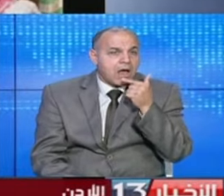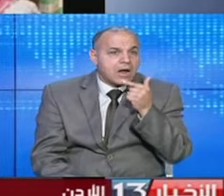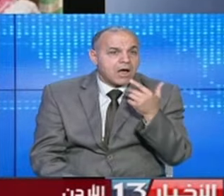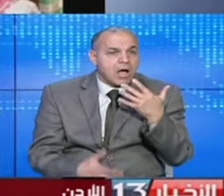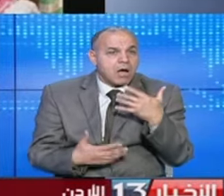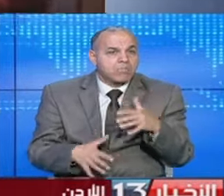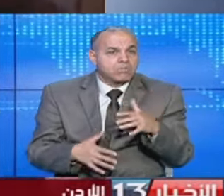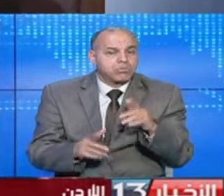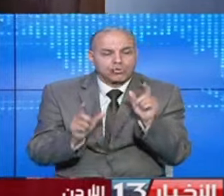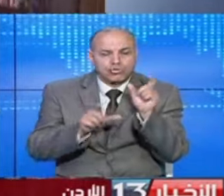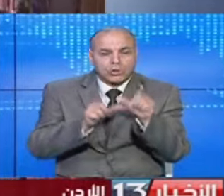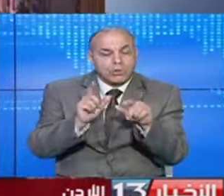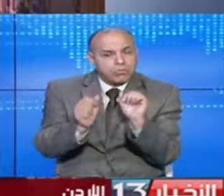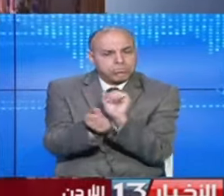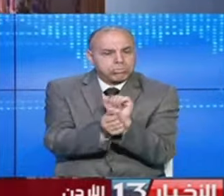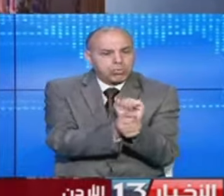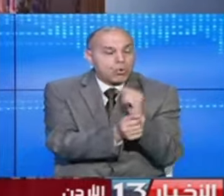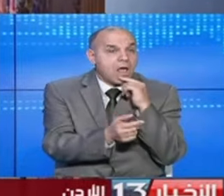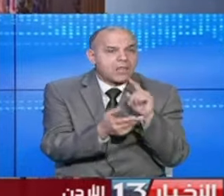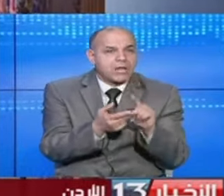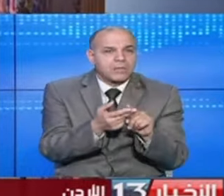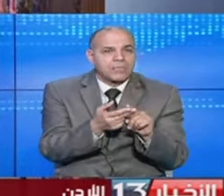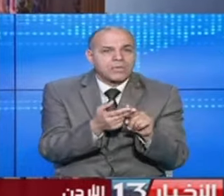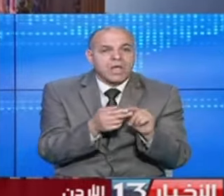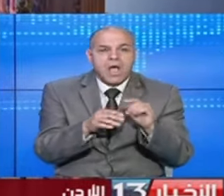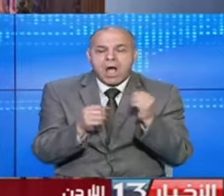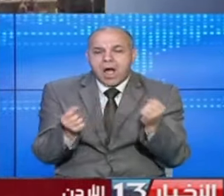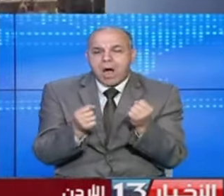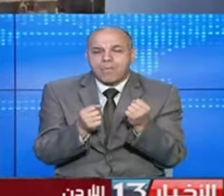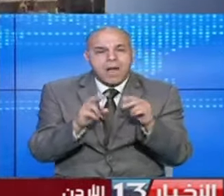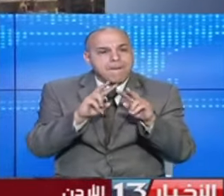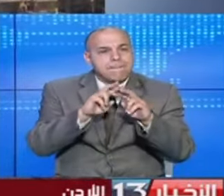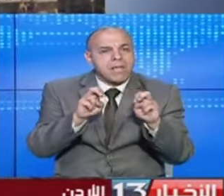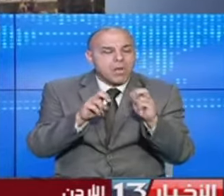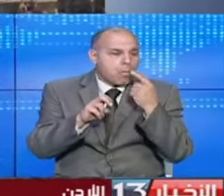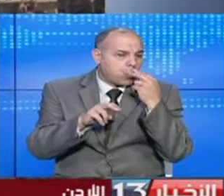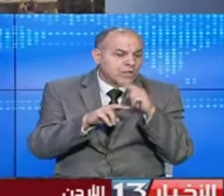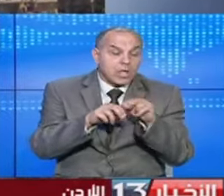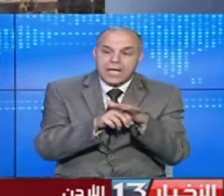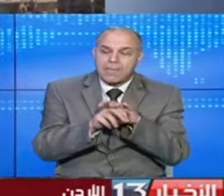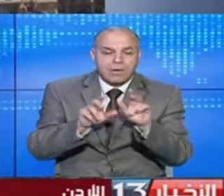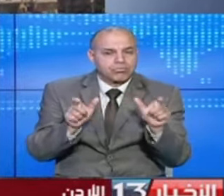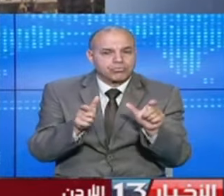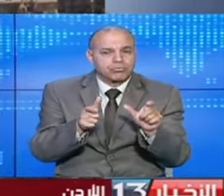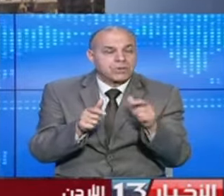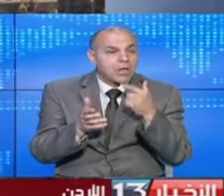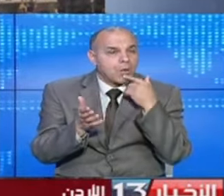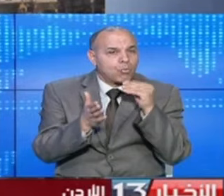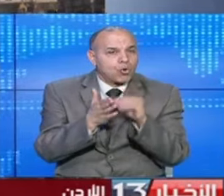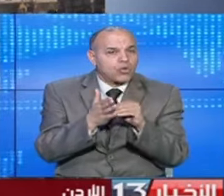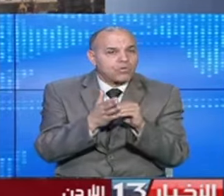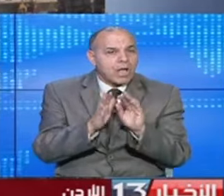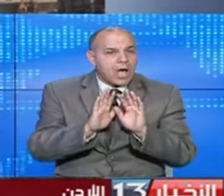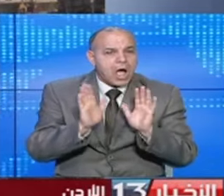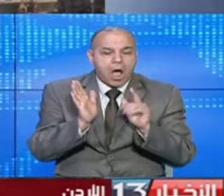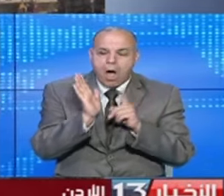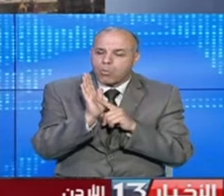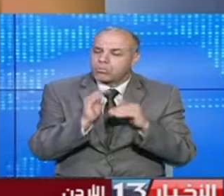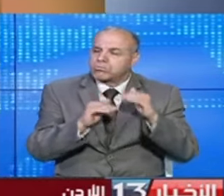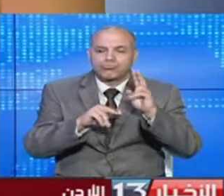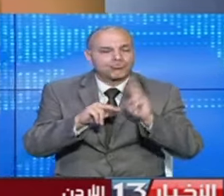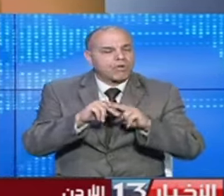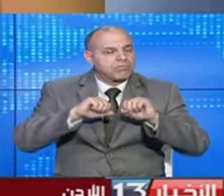تم احتجاز شخصيات أخرى بارزة في إطار حملة تحقيقات أمنية شاملة، مضيفا بأن لا أحد فوق